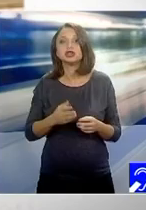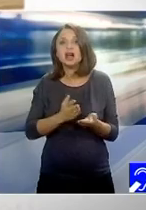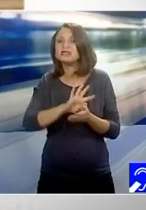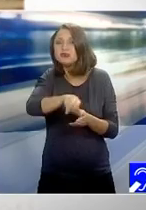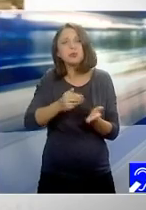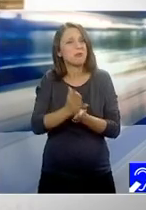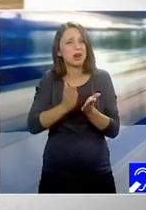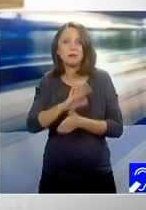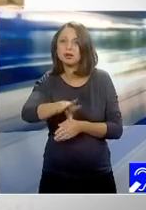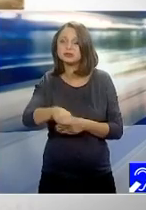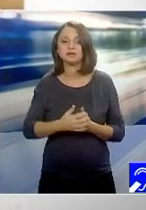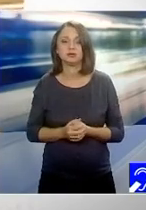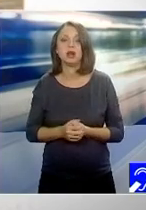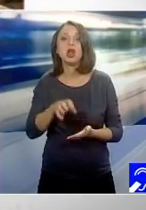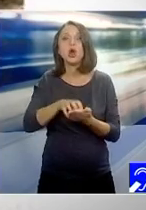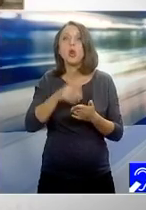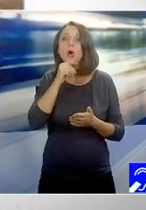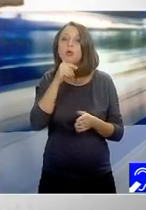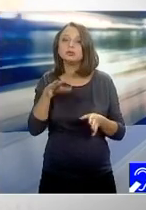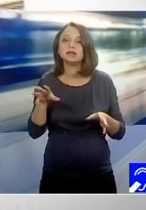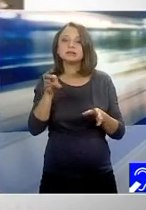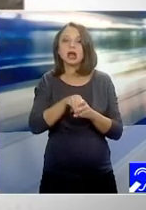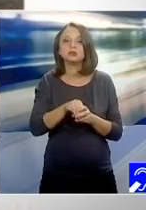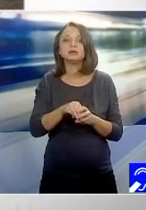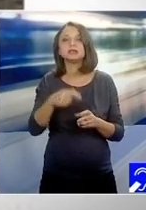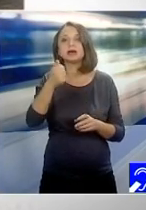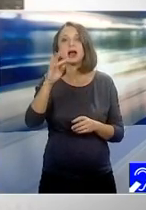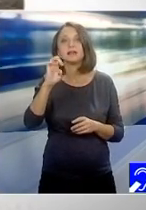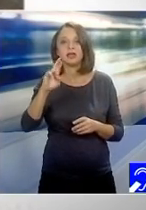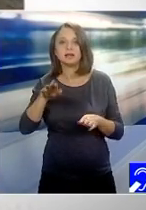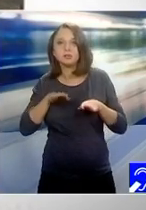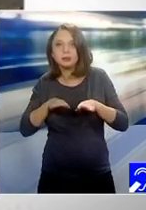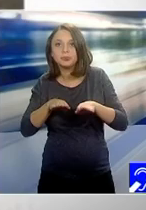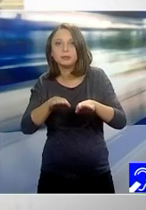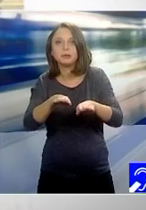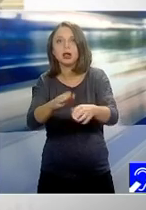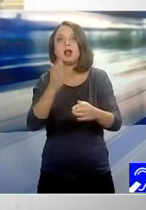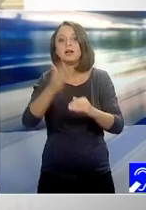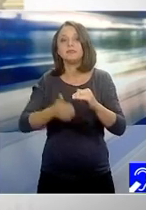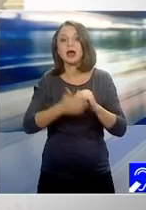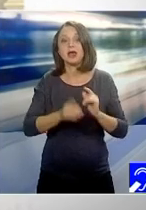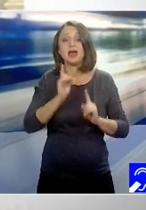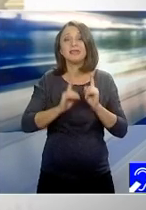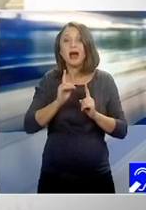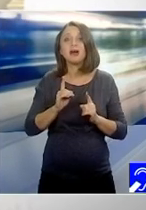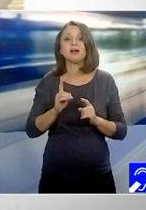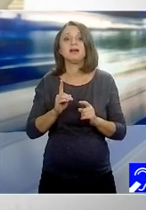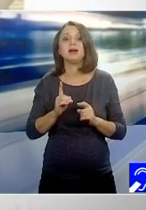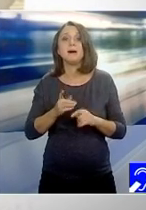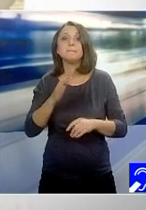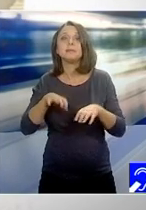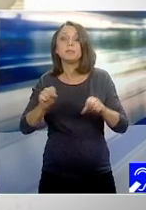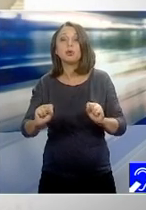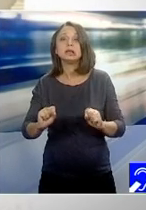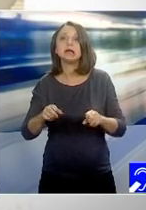se cumulează acest produs, prima fază, sunt gaterele. Dacă vom împiedica proprietarii de gatere